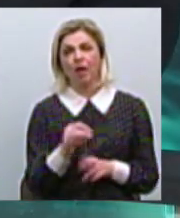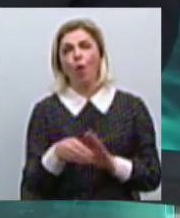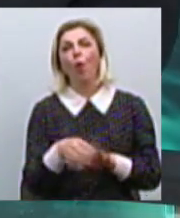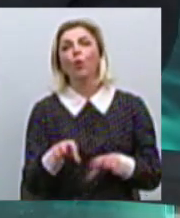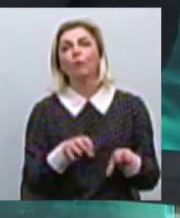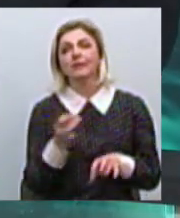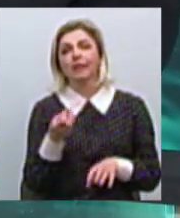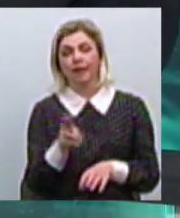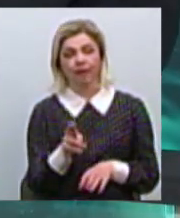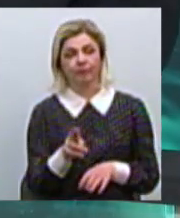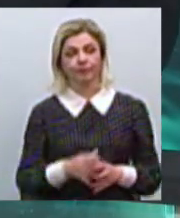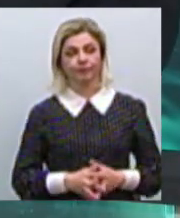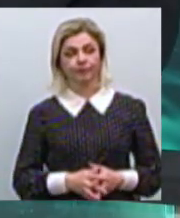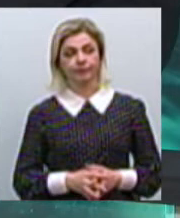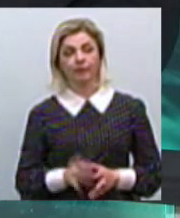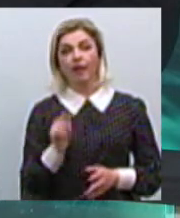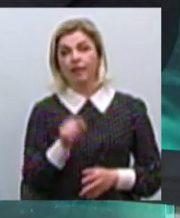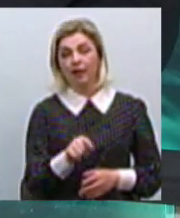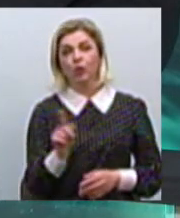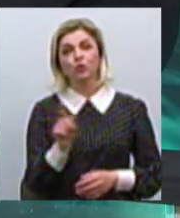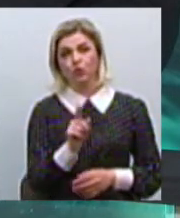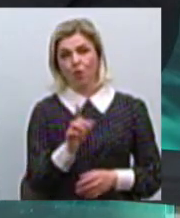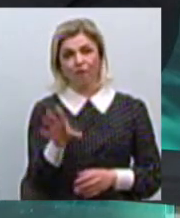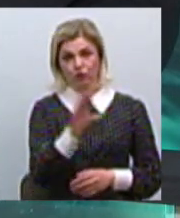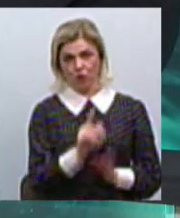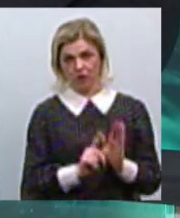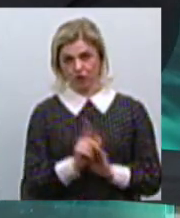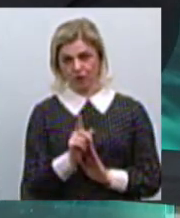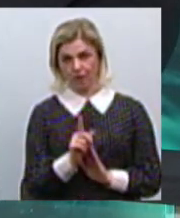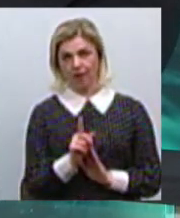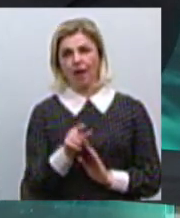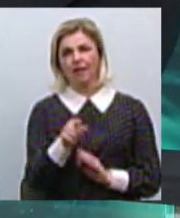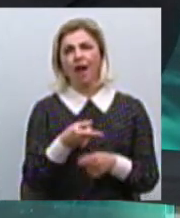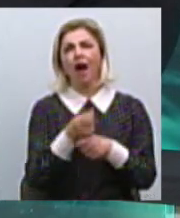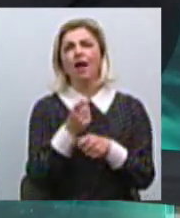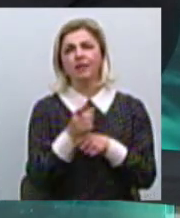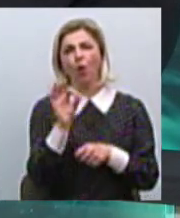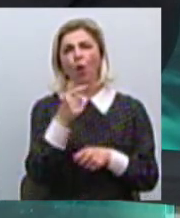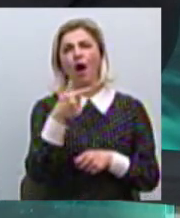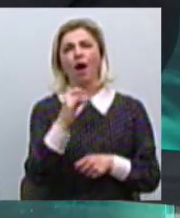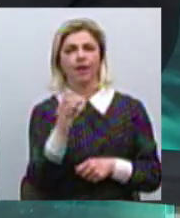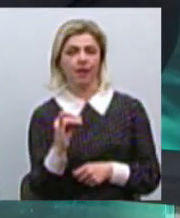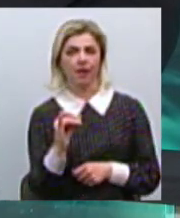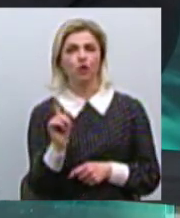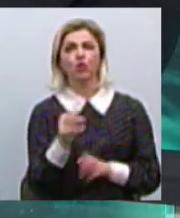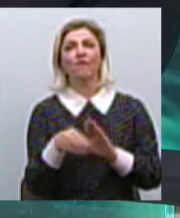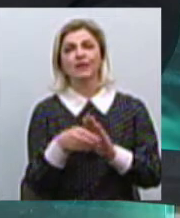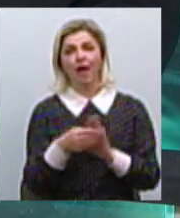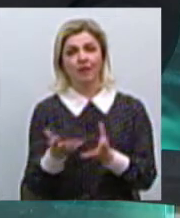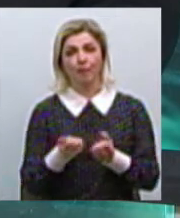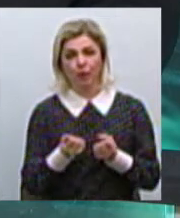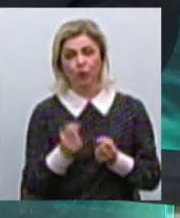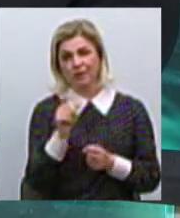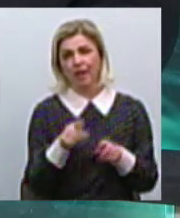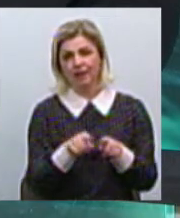просто це те, з чого воно все починається. Тобто оці анекдоти про гаїшників, які беруть взятки і там з такими